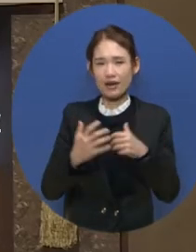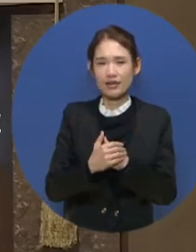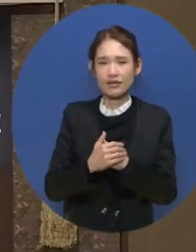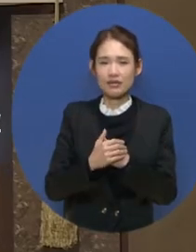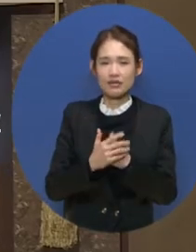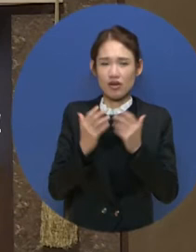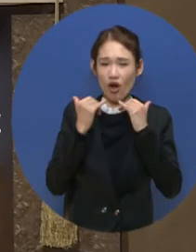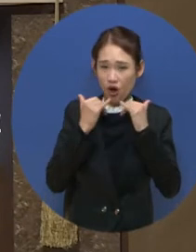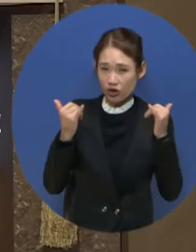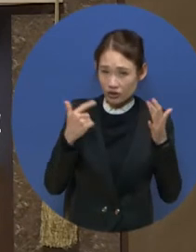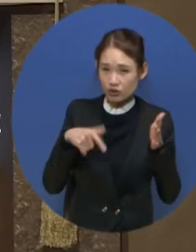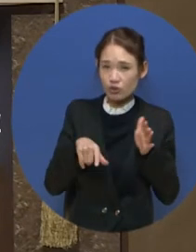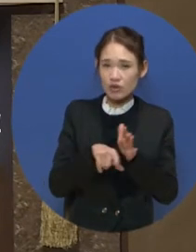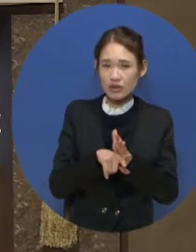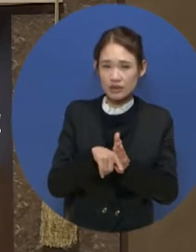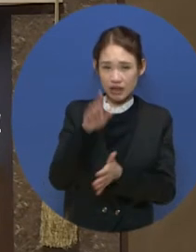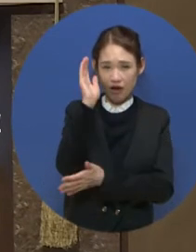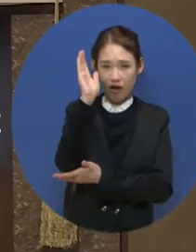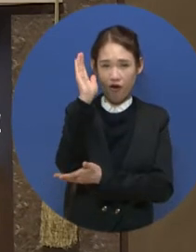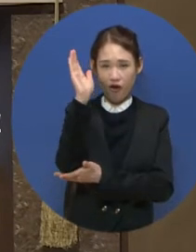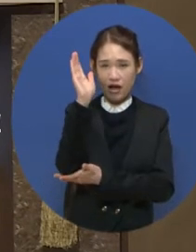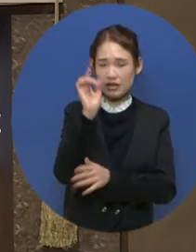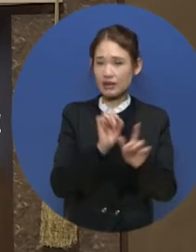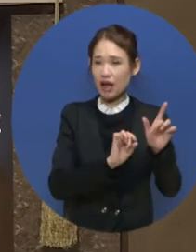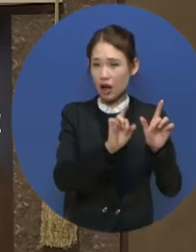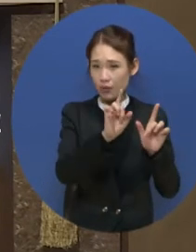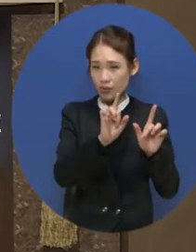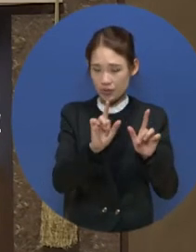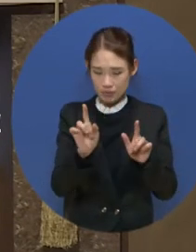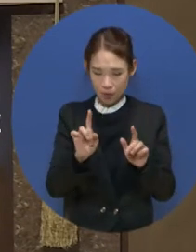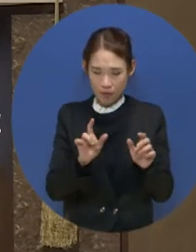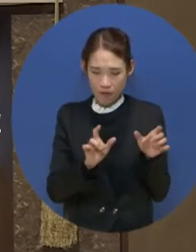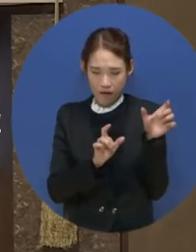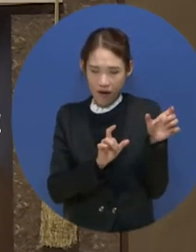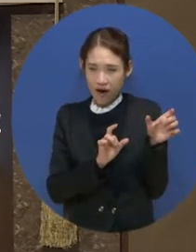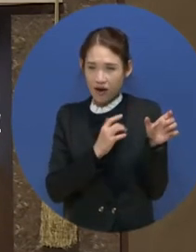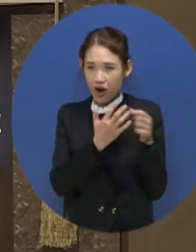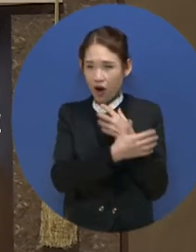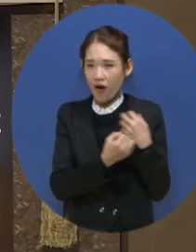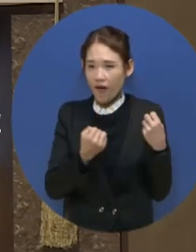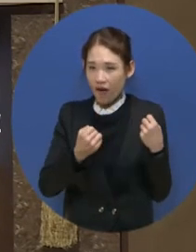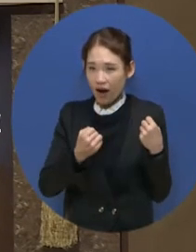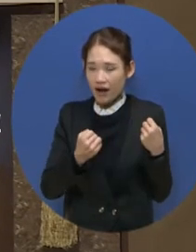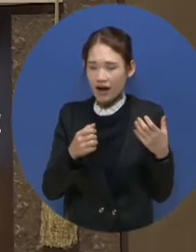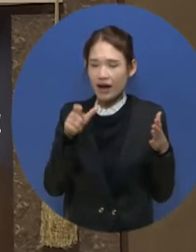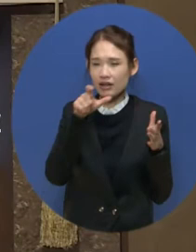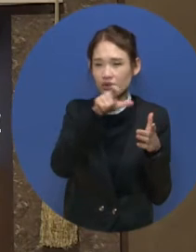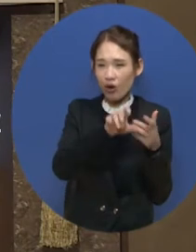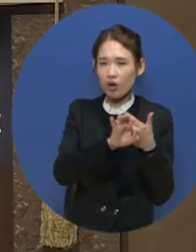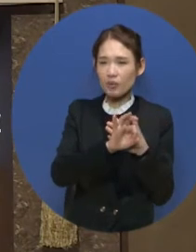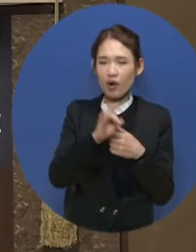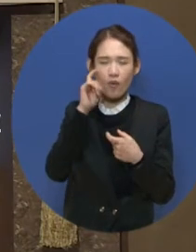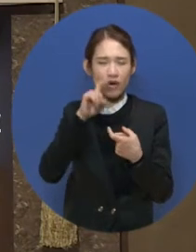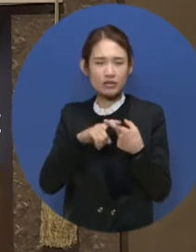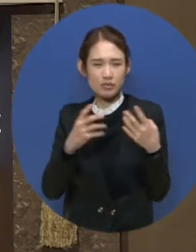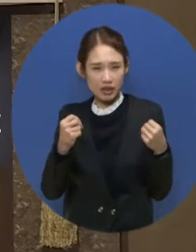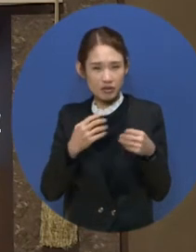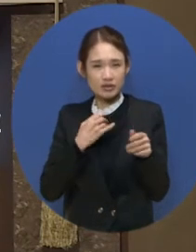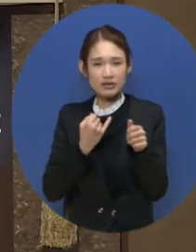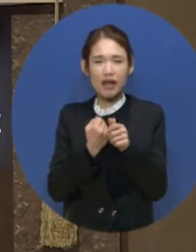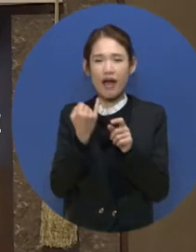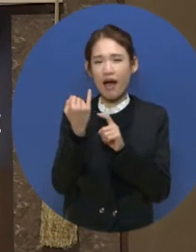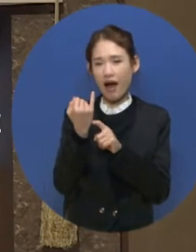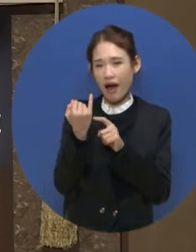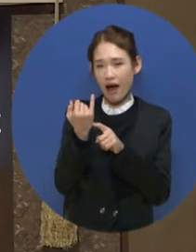어르신들을 위한 무슨 강좌 하면 건강하면 다 많이 오세요 그 망한 관심 있는데 저희 아내는 이제 그런